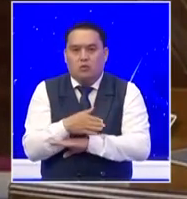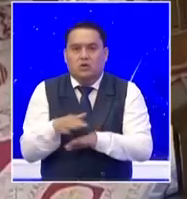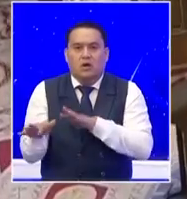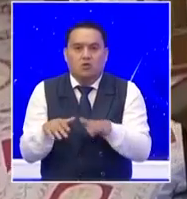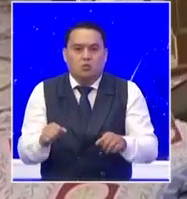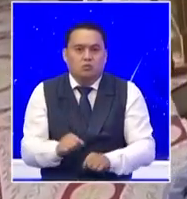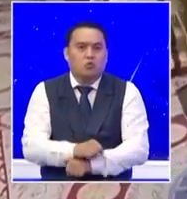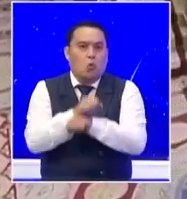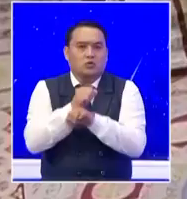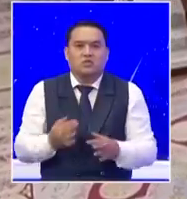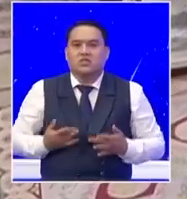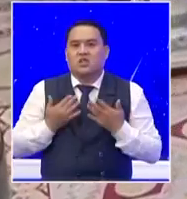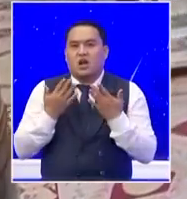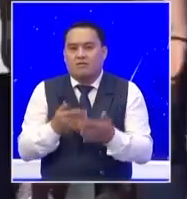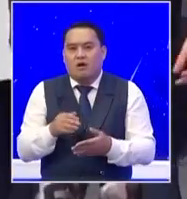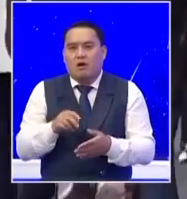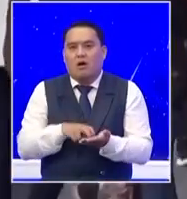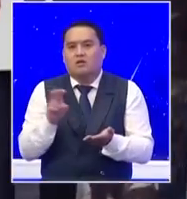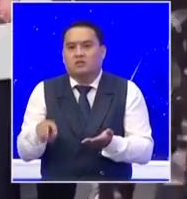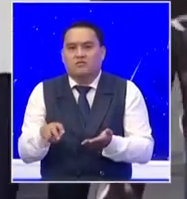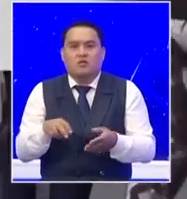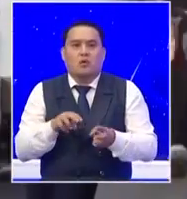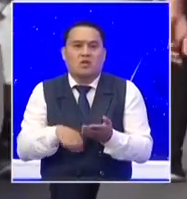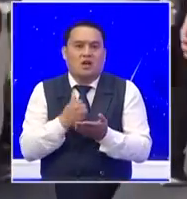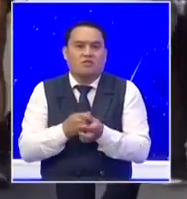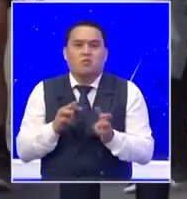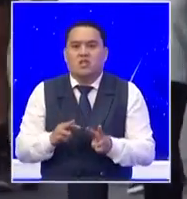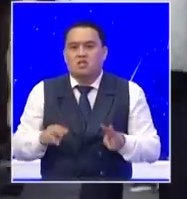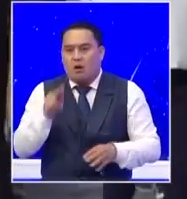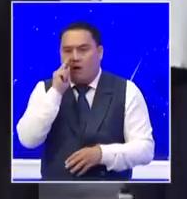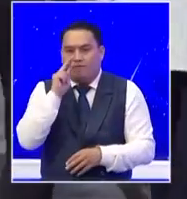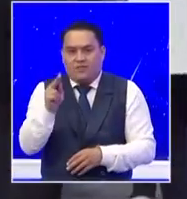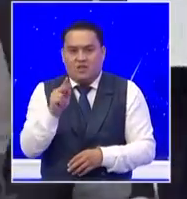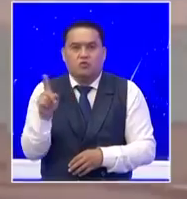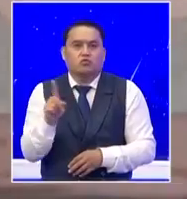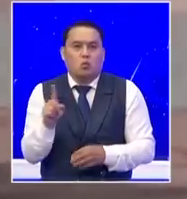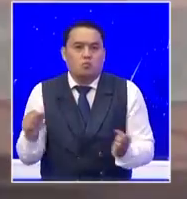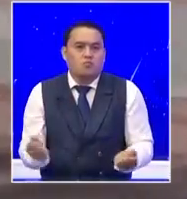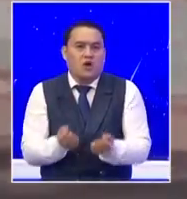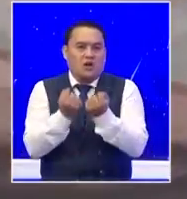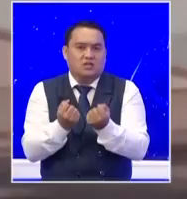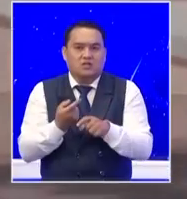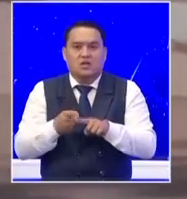акции протеста с требованием отставки кабинета. Они обвиняют Санчеса в поддержке